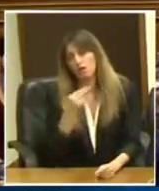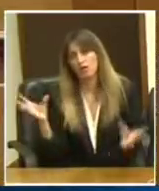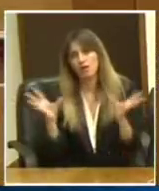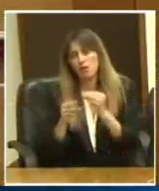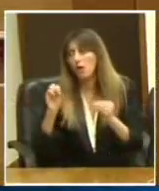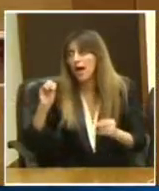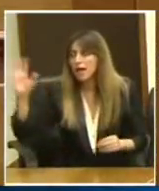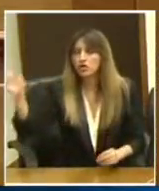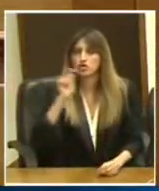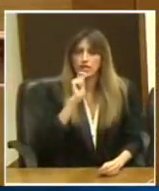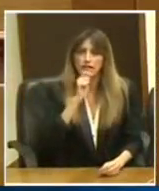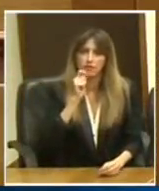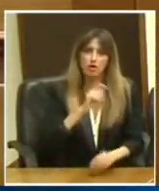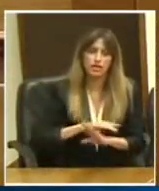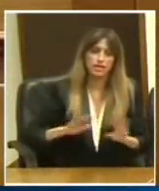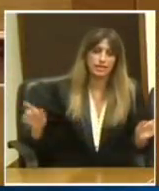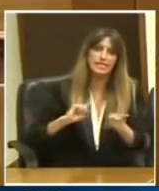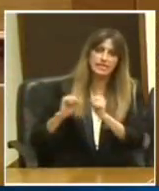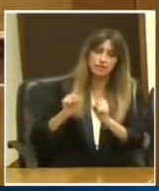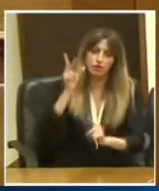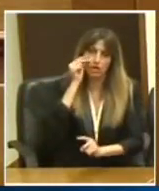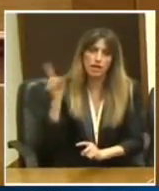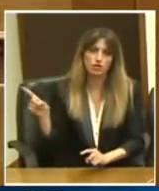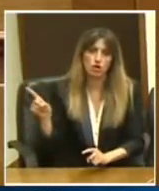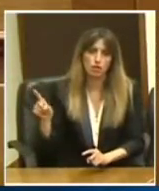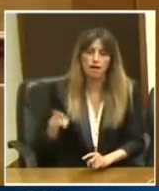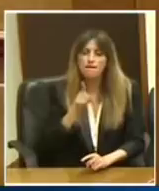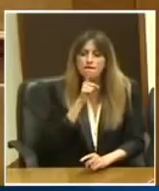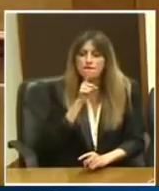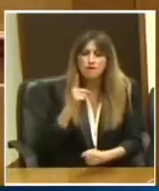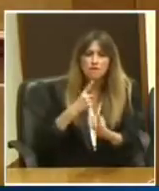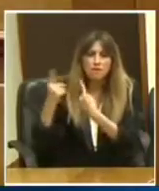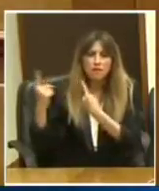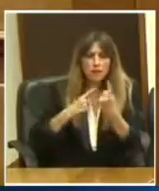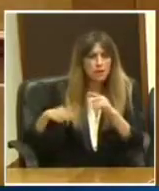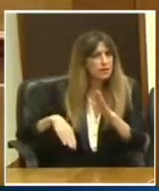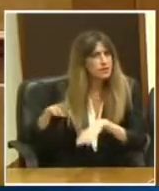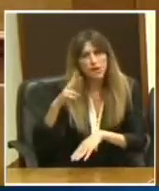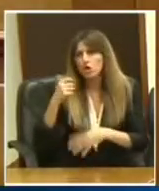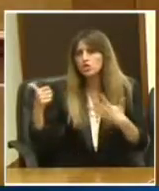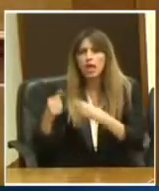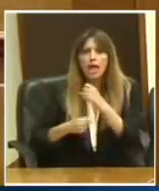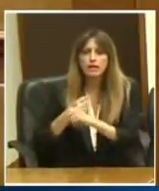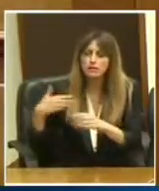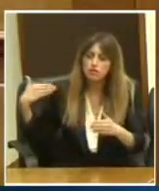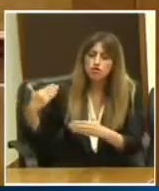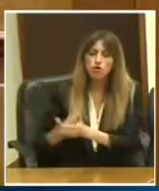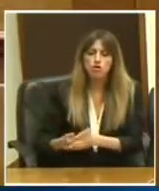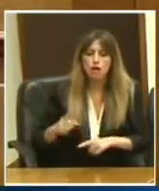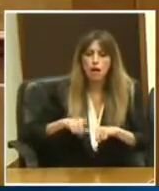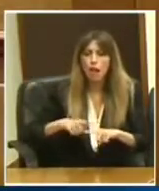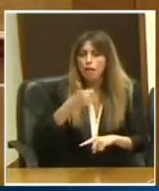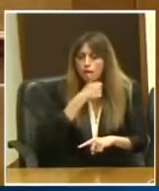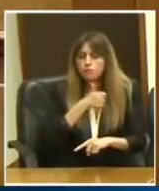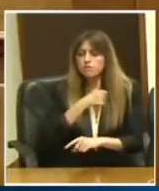σε μια ανοιχτή πληγή στην εξωτερική μας πολιτική που ταλανίζει τη χώρα μας πάνω από 26 χρόνια, με την κατάληξη με